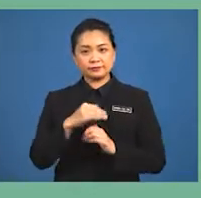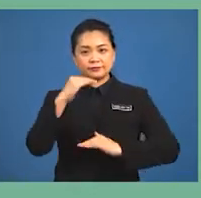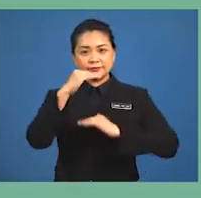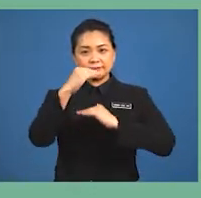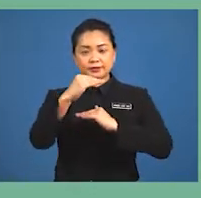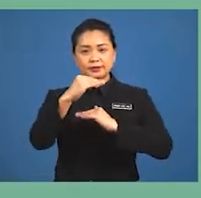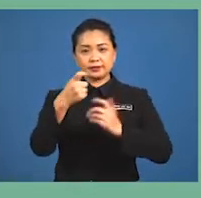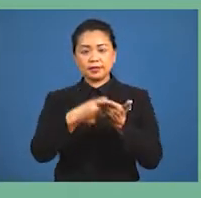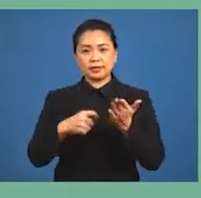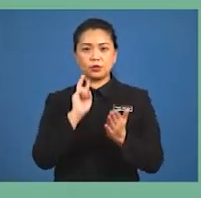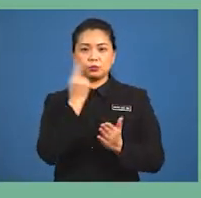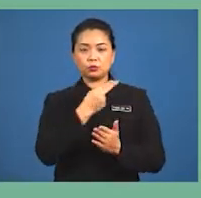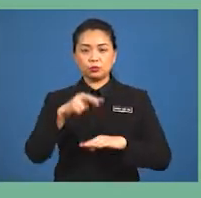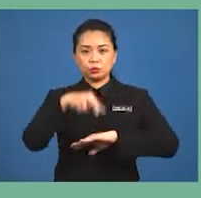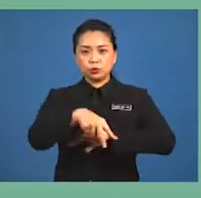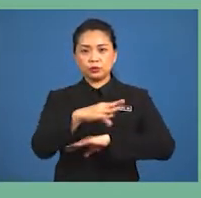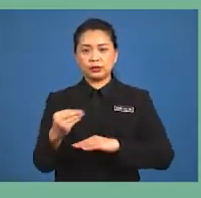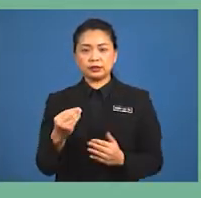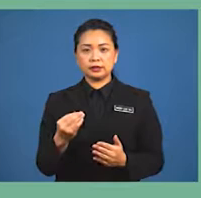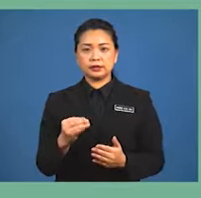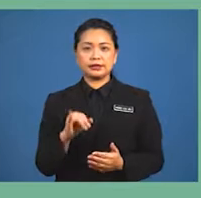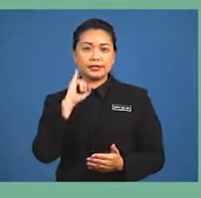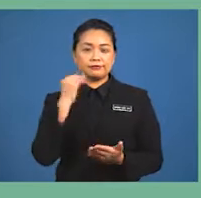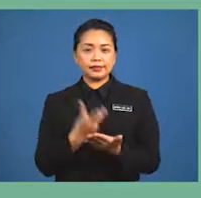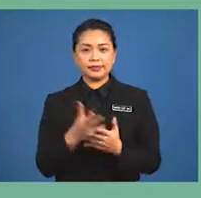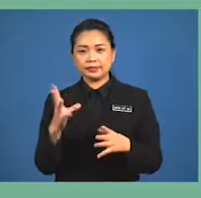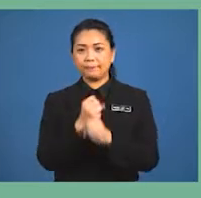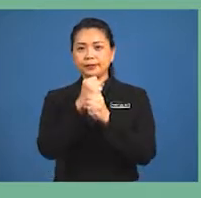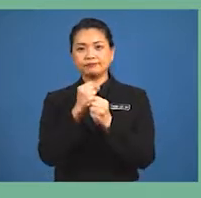harga umum menurun dan inflasi dapat diatasi.